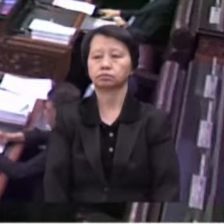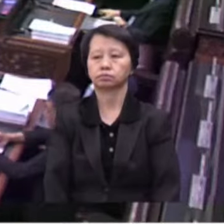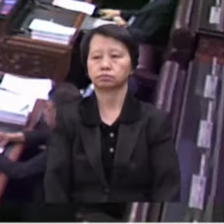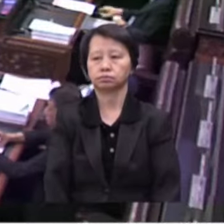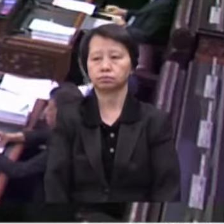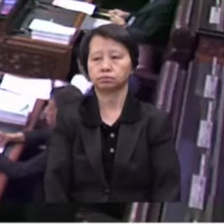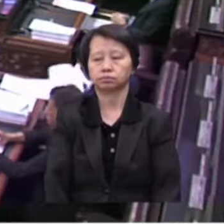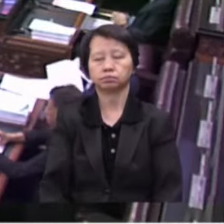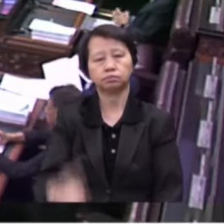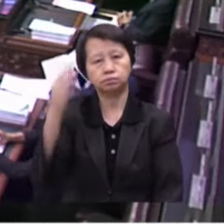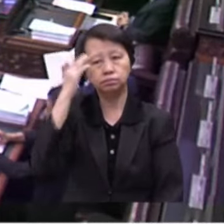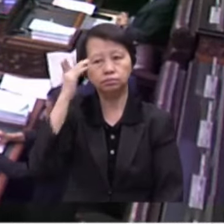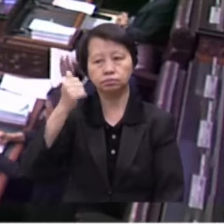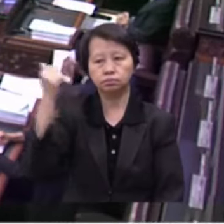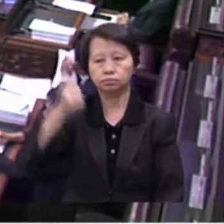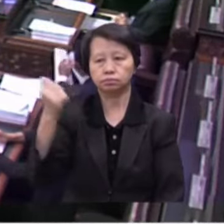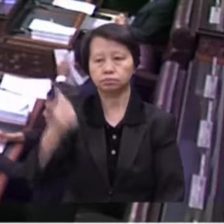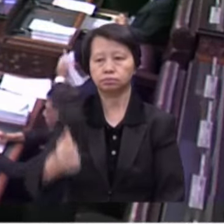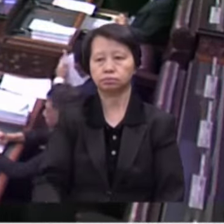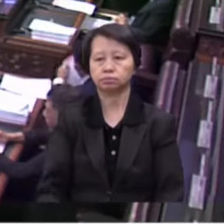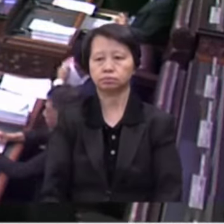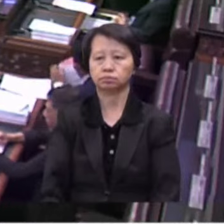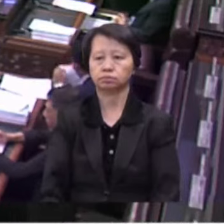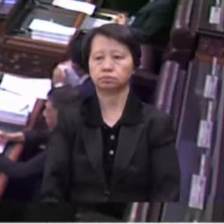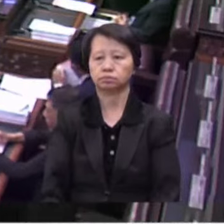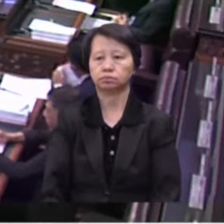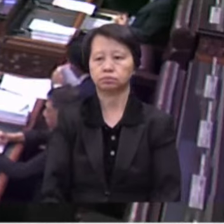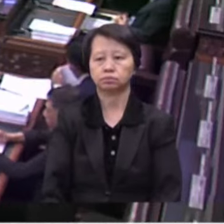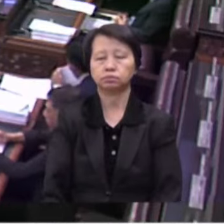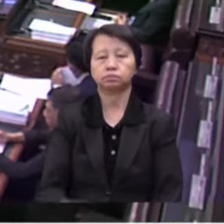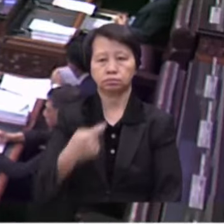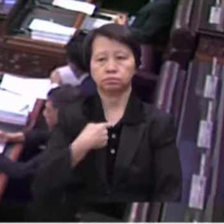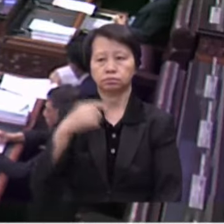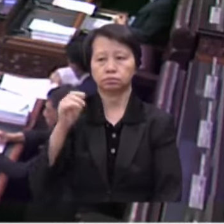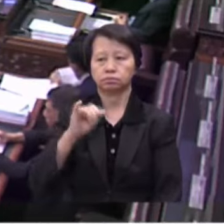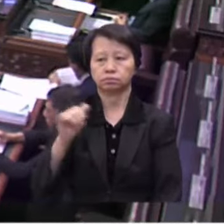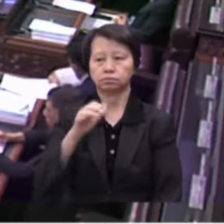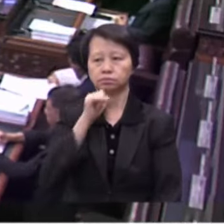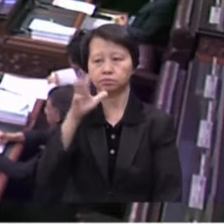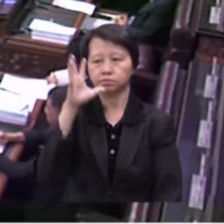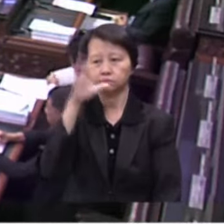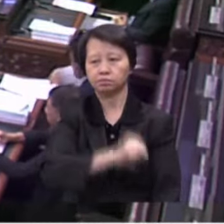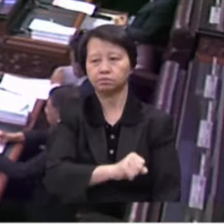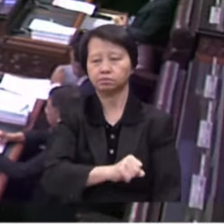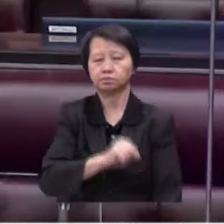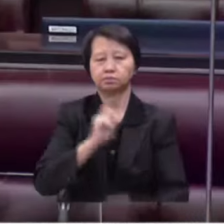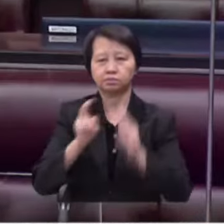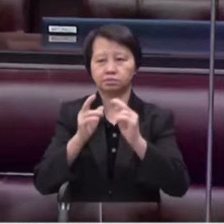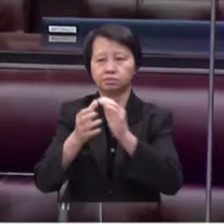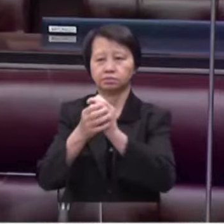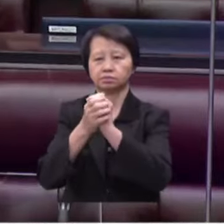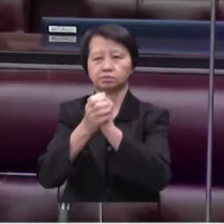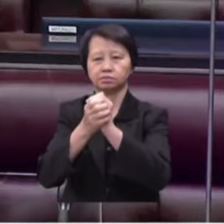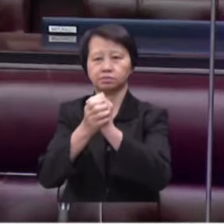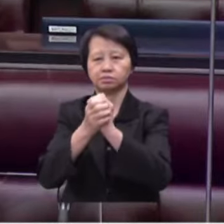Assalamualaikum warahmatullahi wabarakatuh saya juga tamu tcc untuk ucapkan Tania kepada sahabat saya